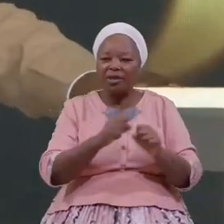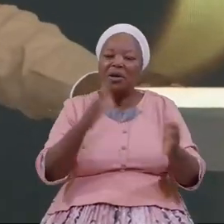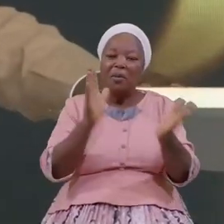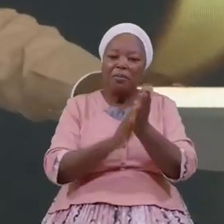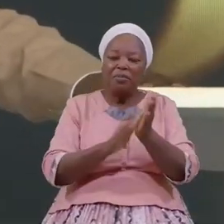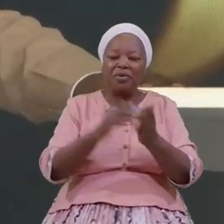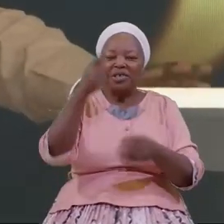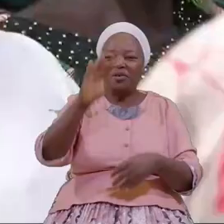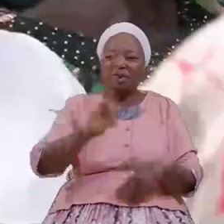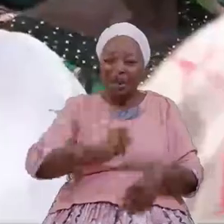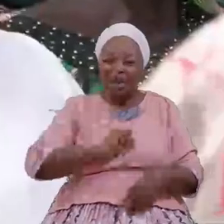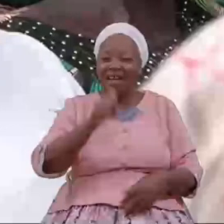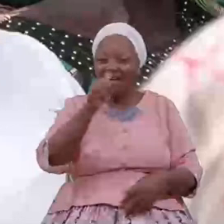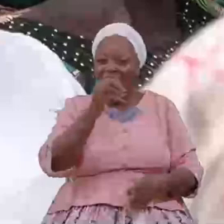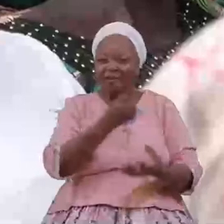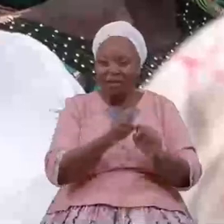je suis sauvé.